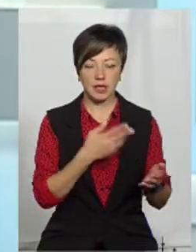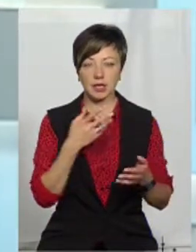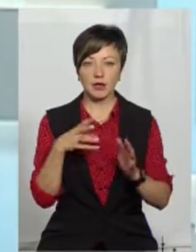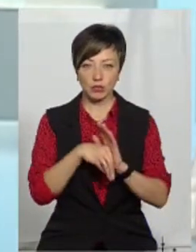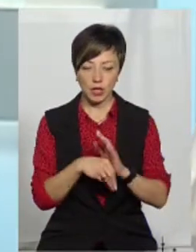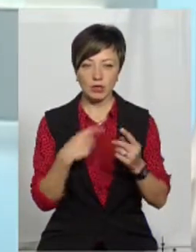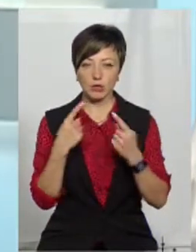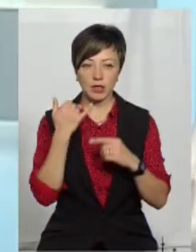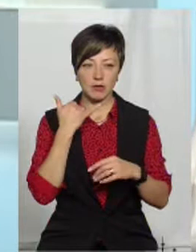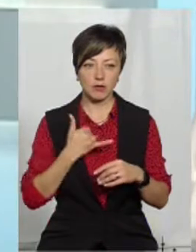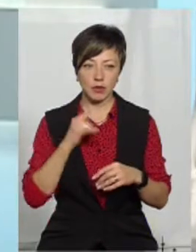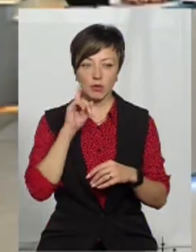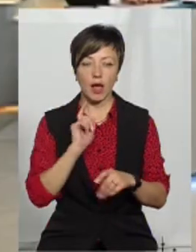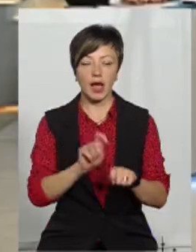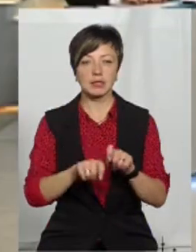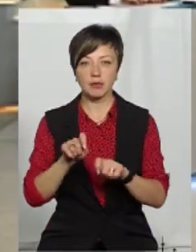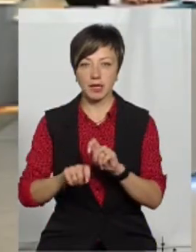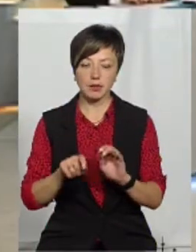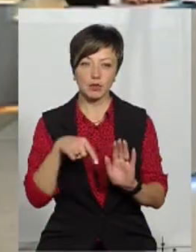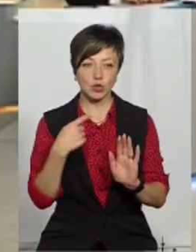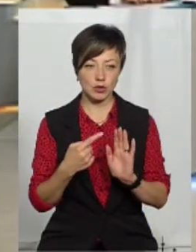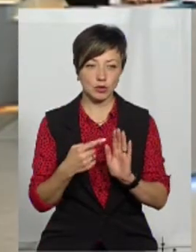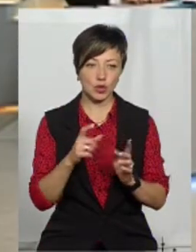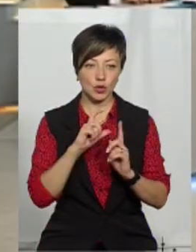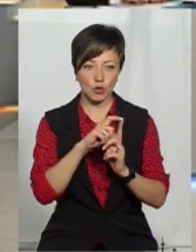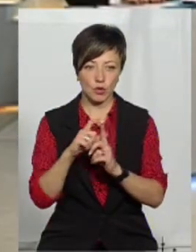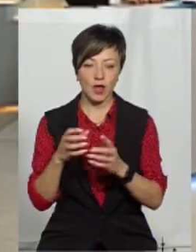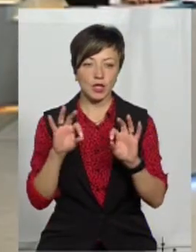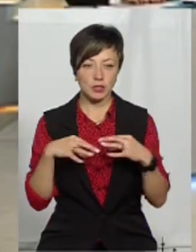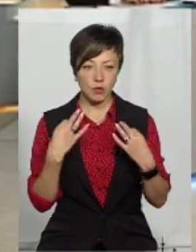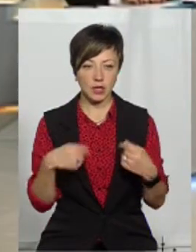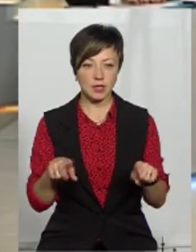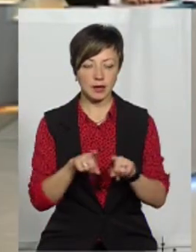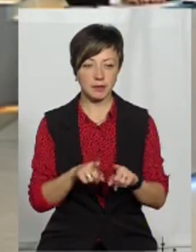до розмови. Тим часом прошу експертів до слова. Угу. Прошу. Дозвольте, так?